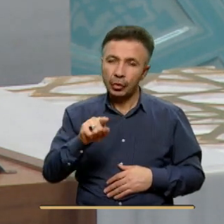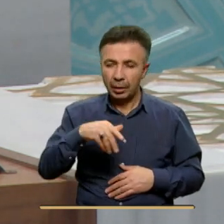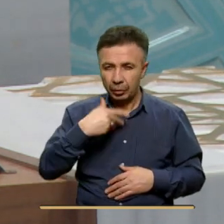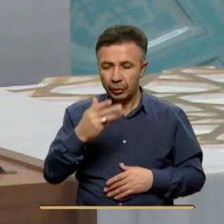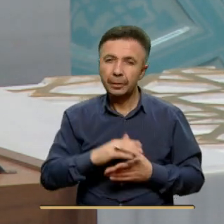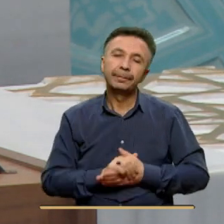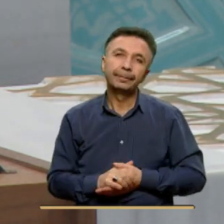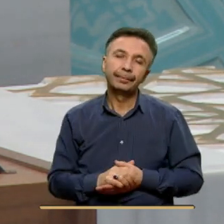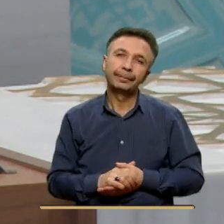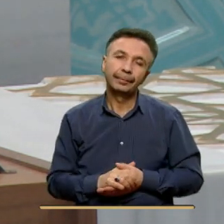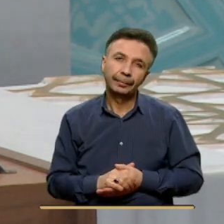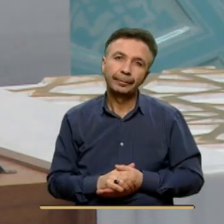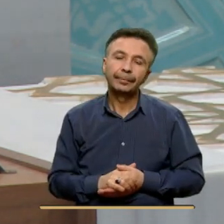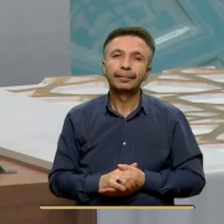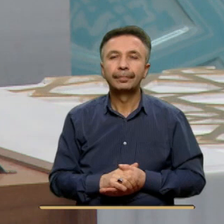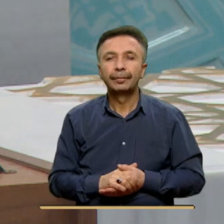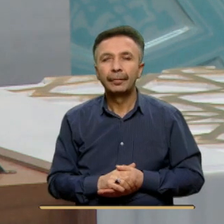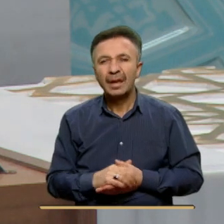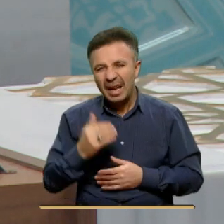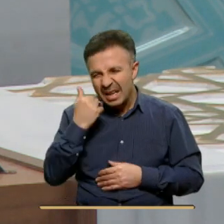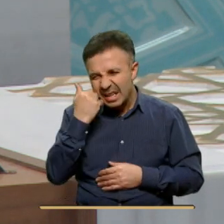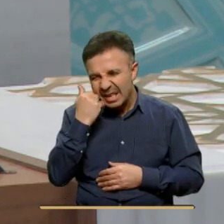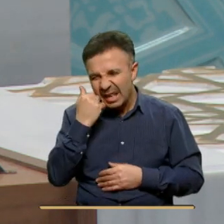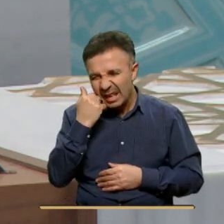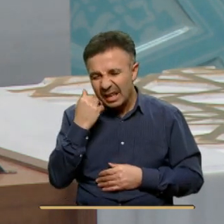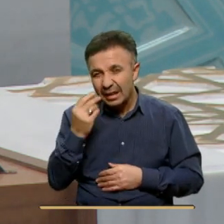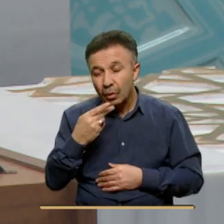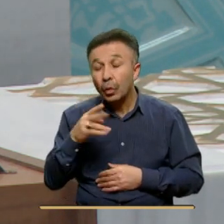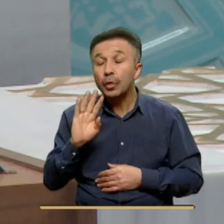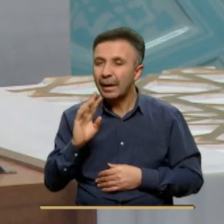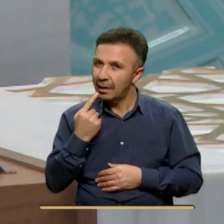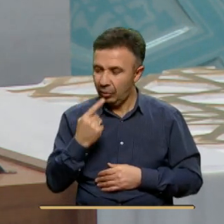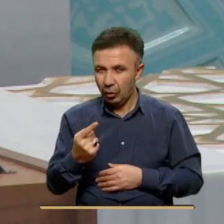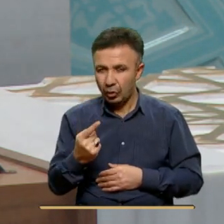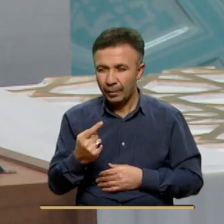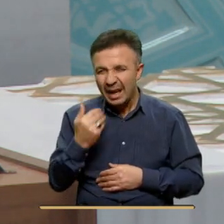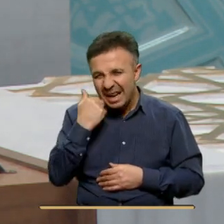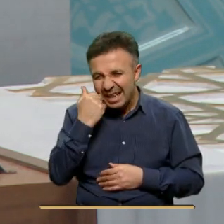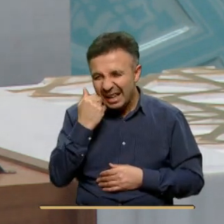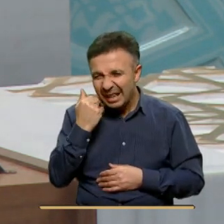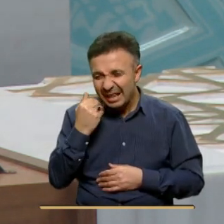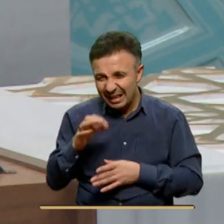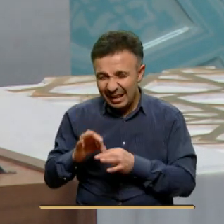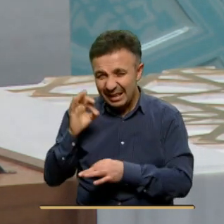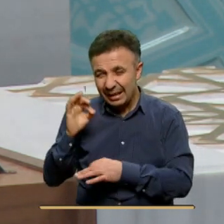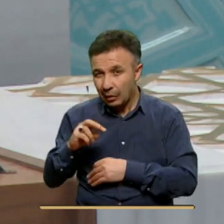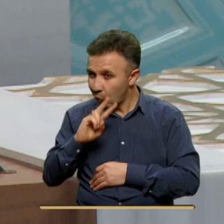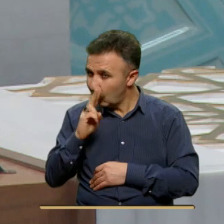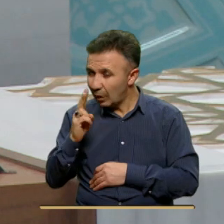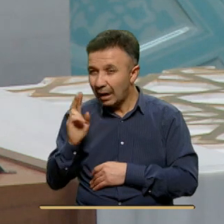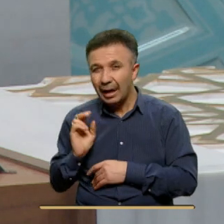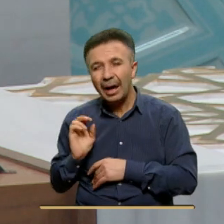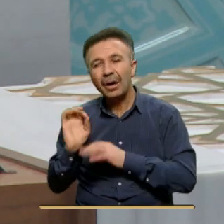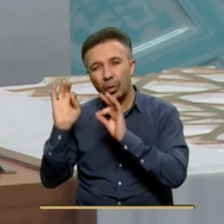İyyakum ve'l-kezib. Yalandan sakının buyuruyor. Yalan insanı günaha götürür.